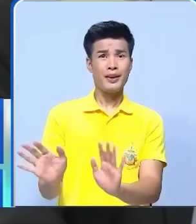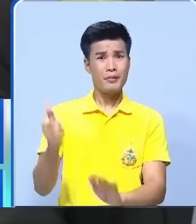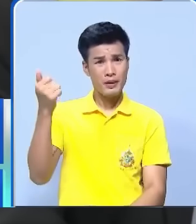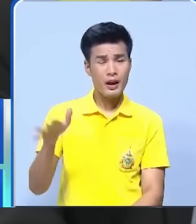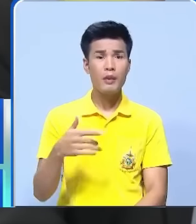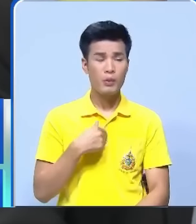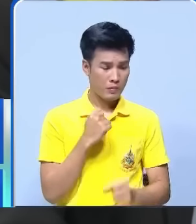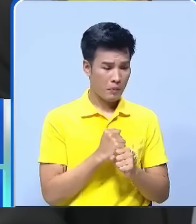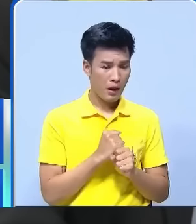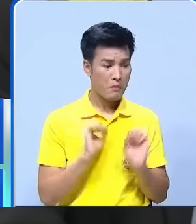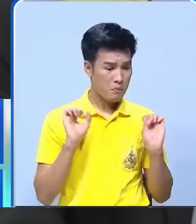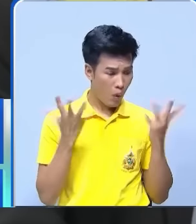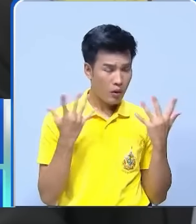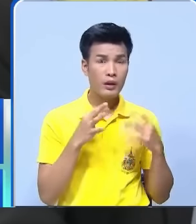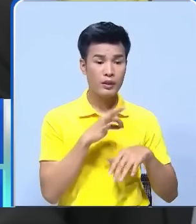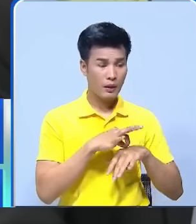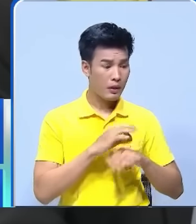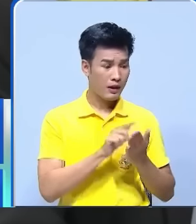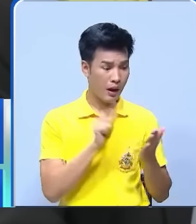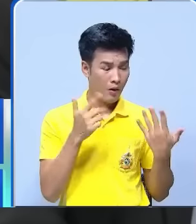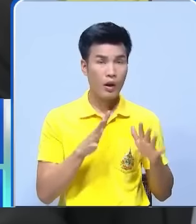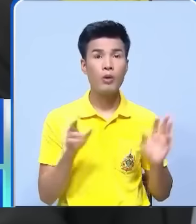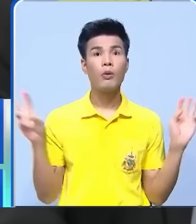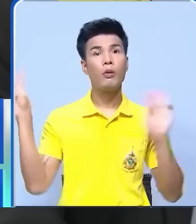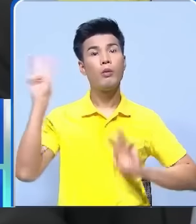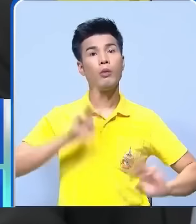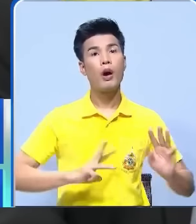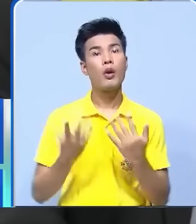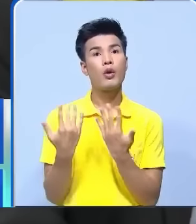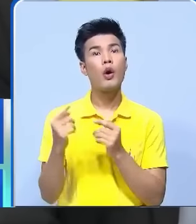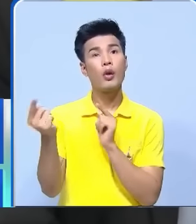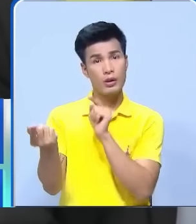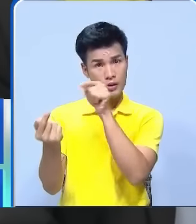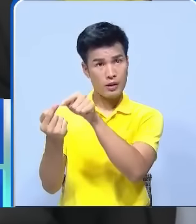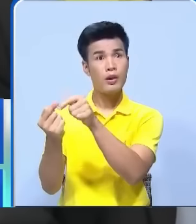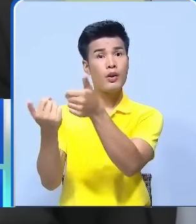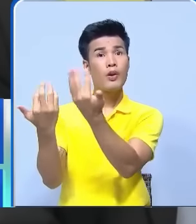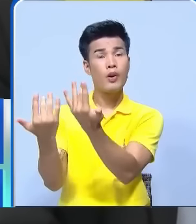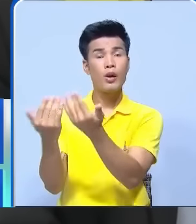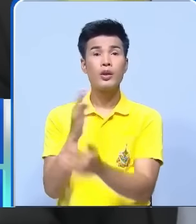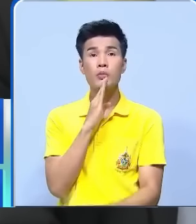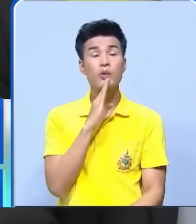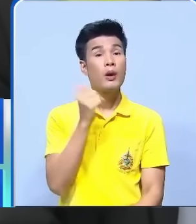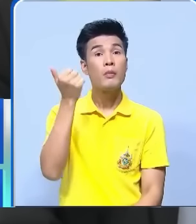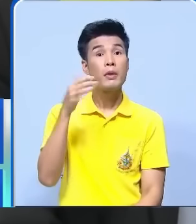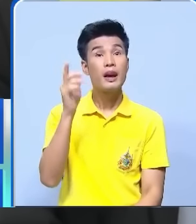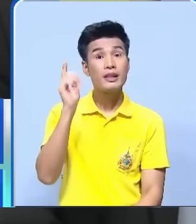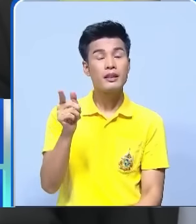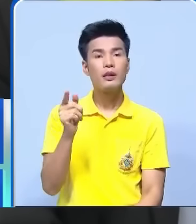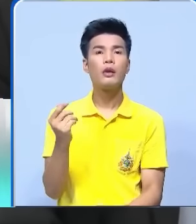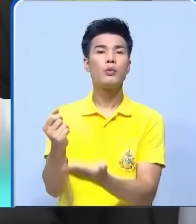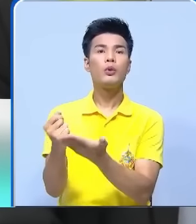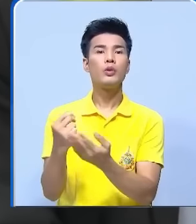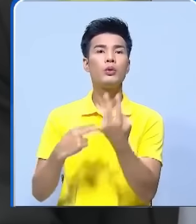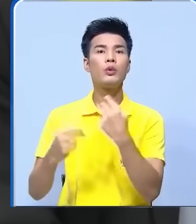กงานผมไม่มีอะไรเลยตอนนี้คือผมรอแต่ทางพี่อย่างเดียวสมมุติมันไม่ได้จริงพวกพี่จะมีอะไรกระบวนการเยียวยา